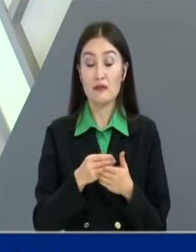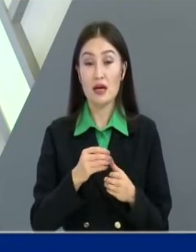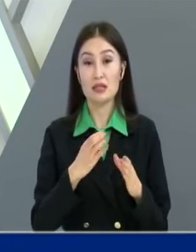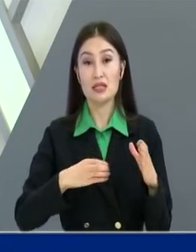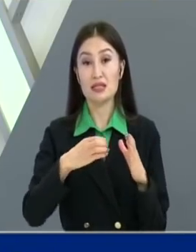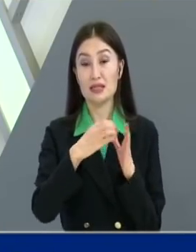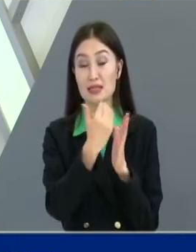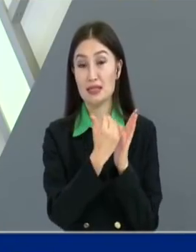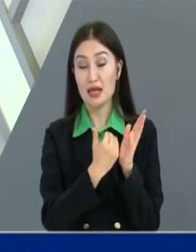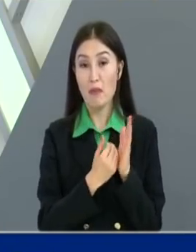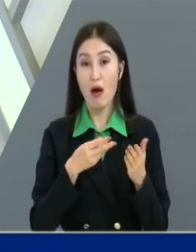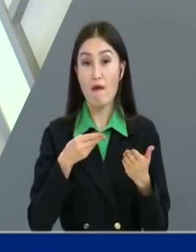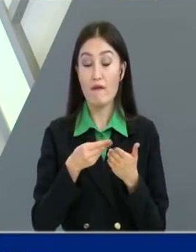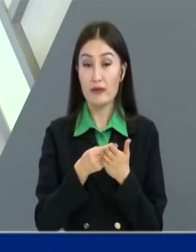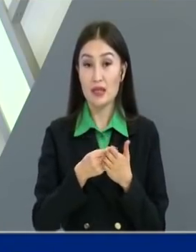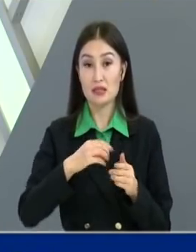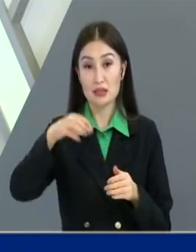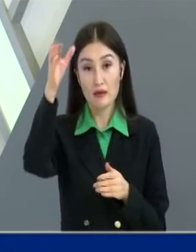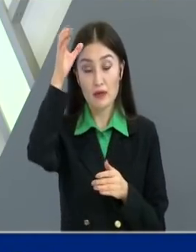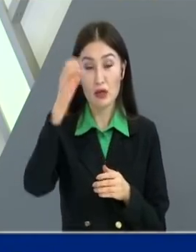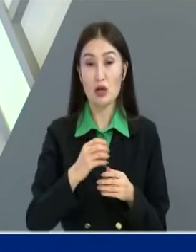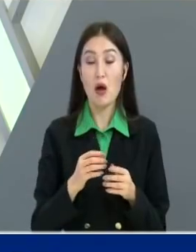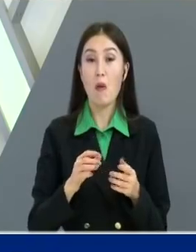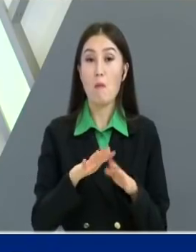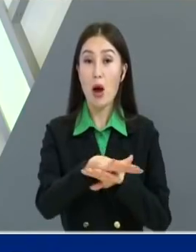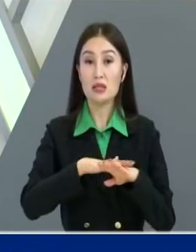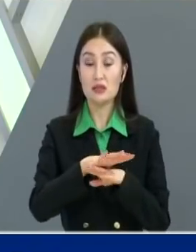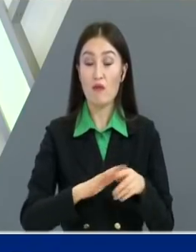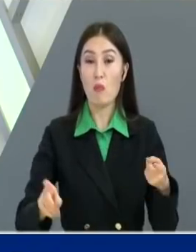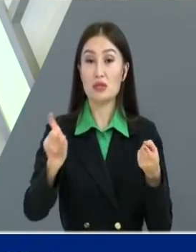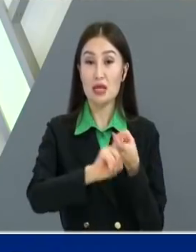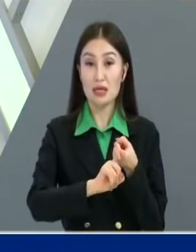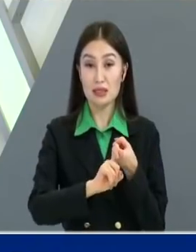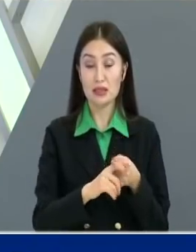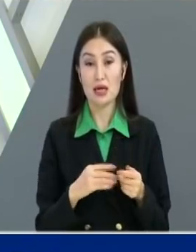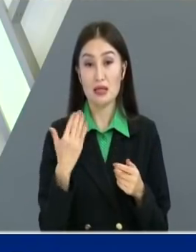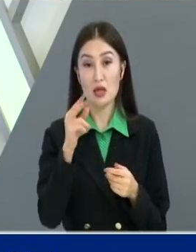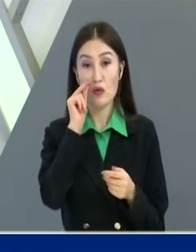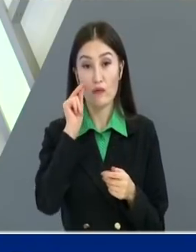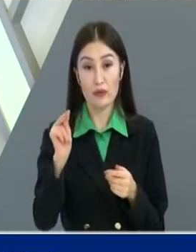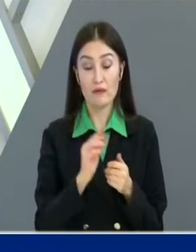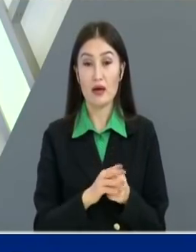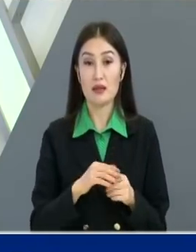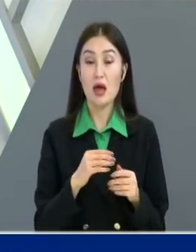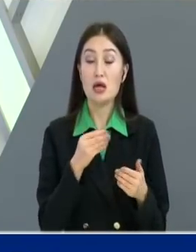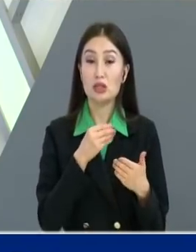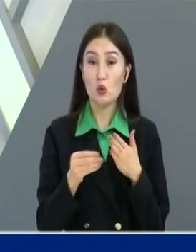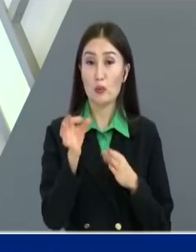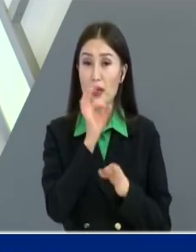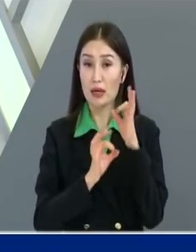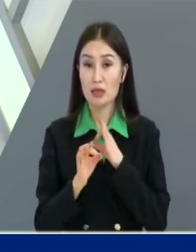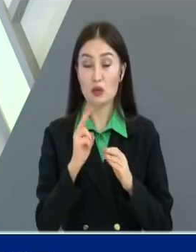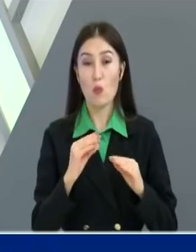в январе-апреле, что способствовало массовому заражению медработников из-за отсутствия средств индивидуальной защиты. Закупки лекарств